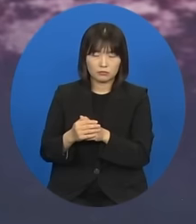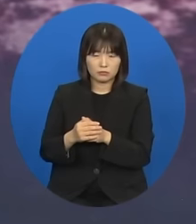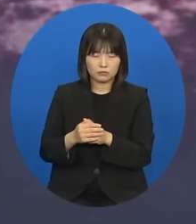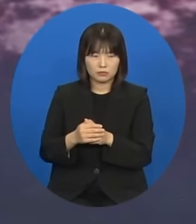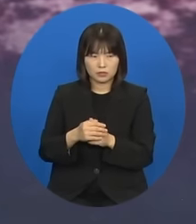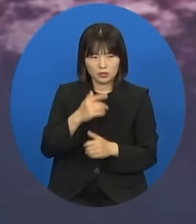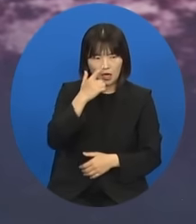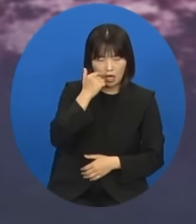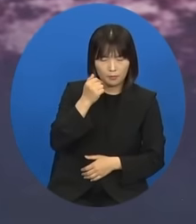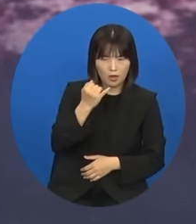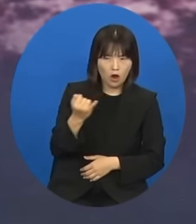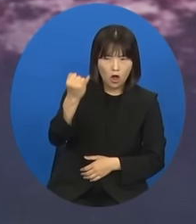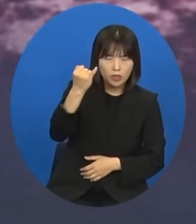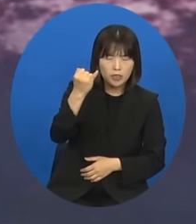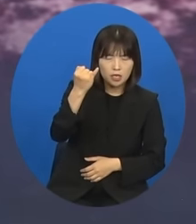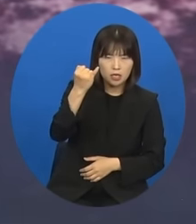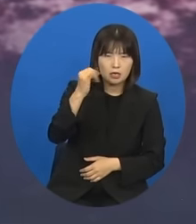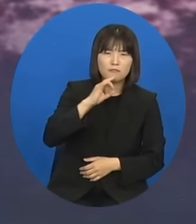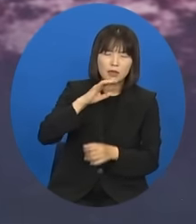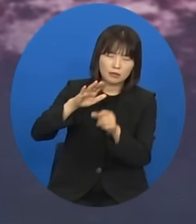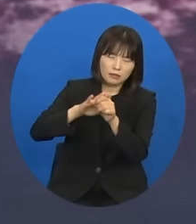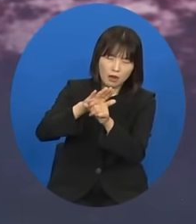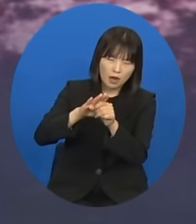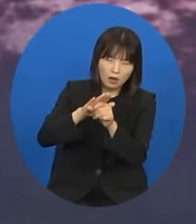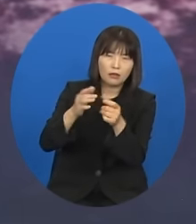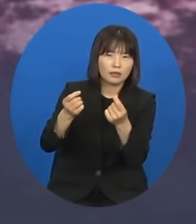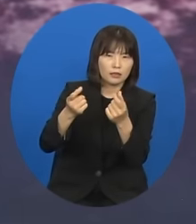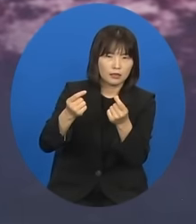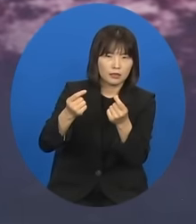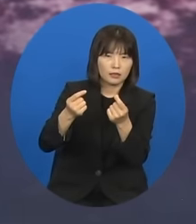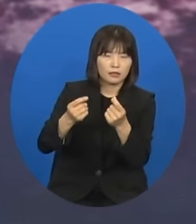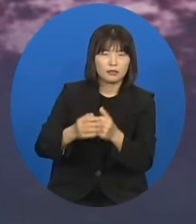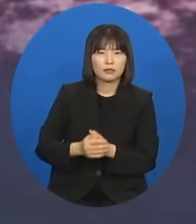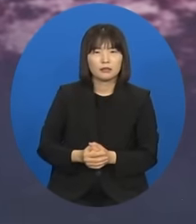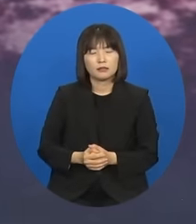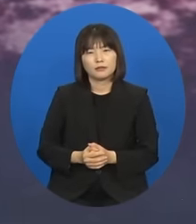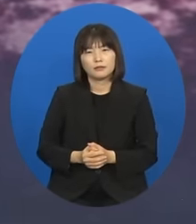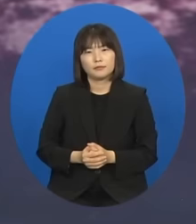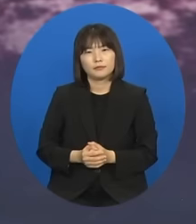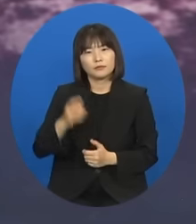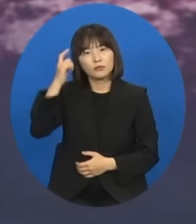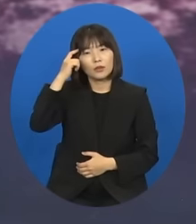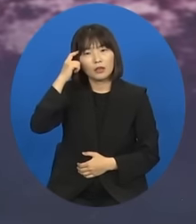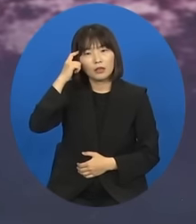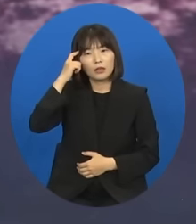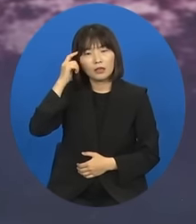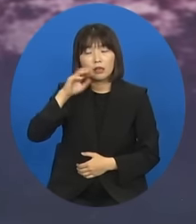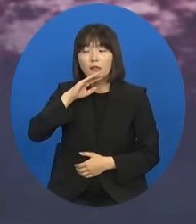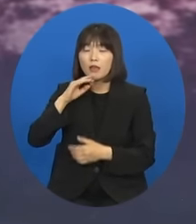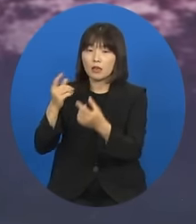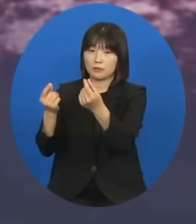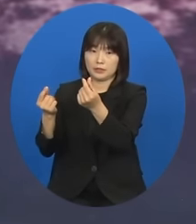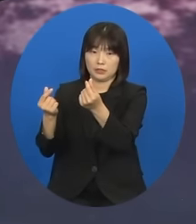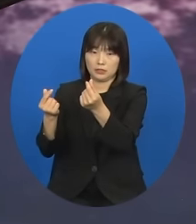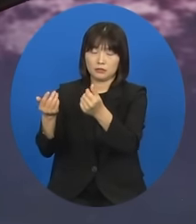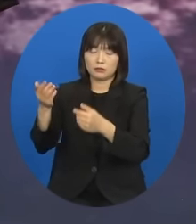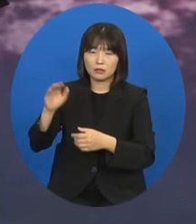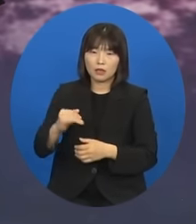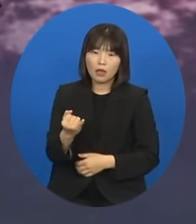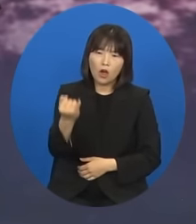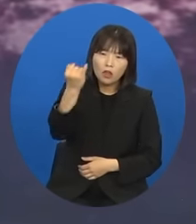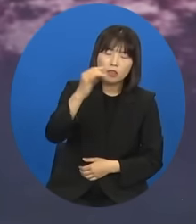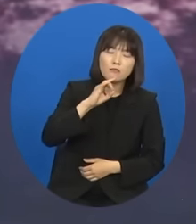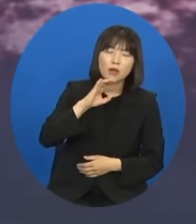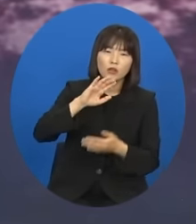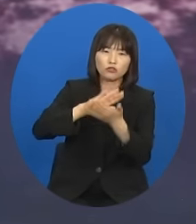사랑하는 것처럼 느껴졌어요 왜냐 아 비슷한 나이인데 언니만 유치원에 보내고